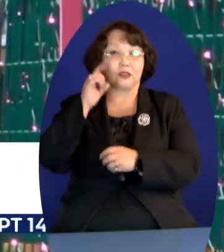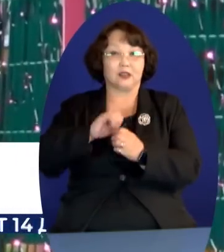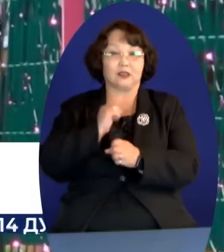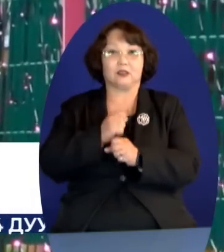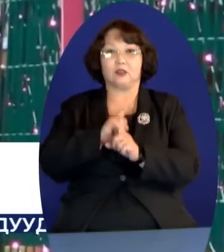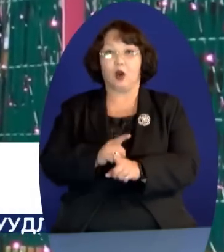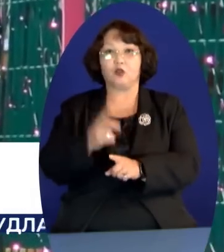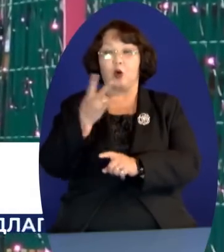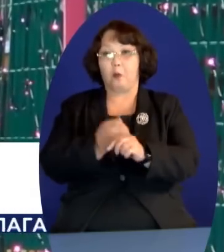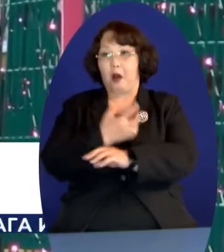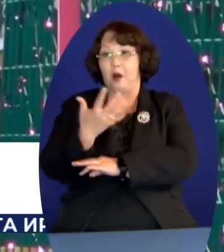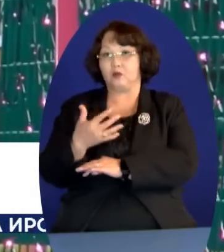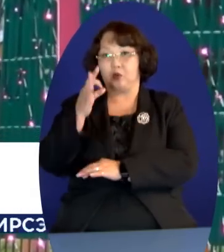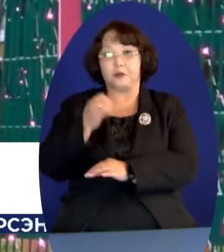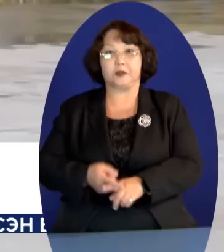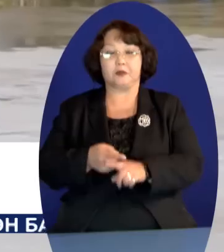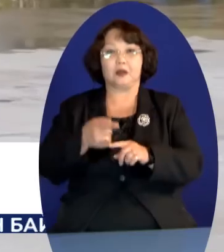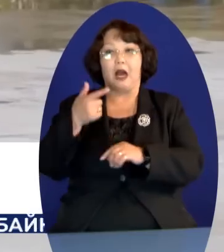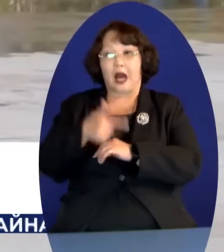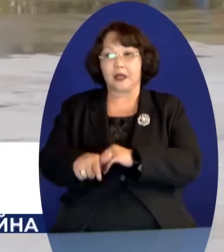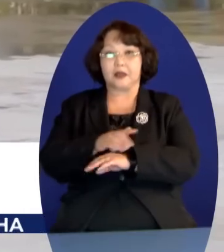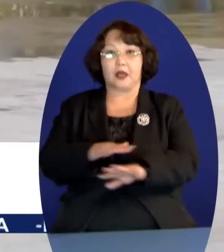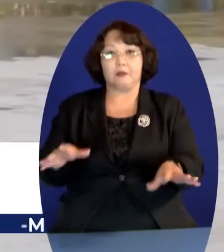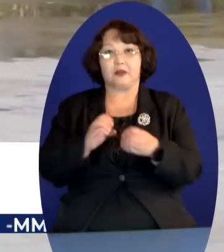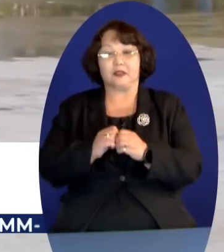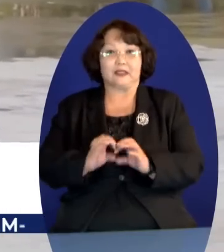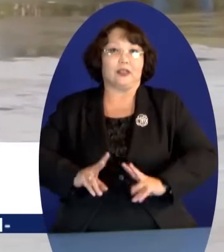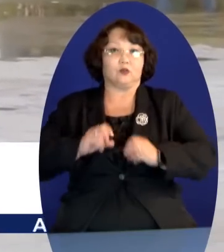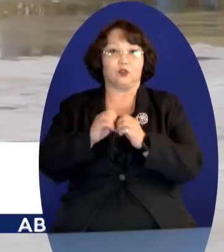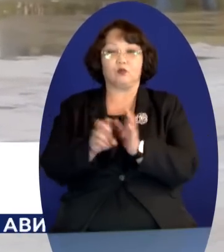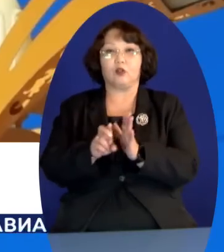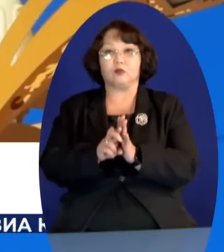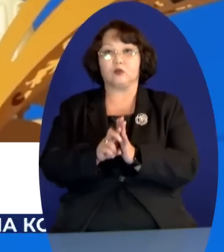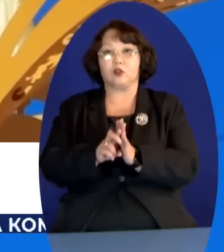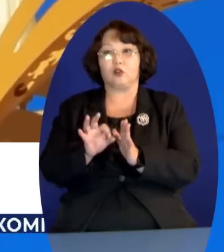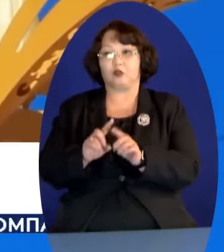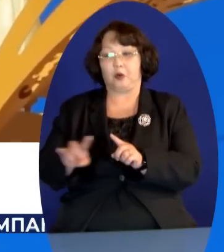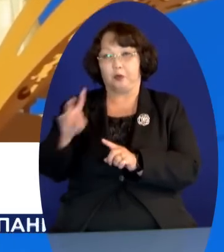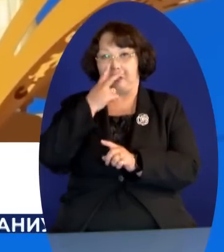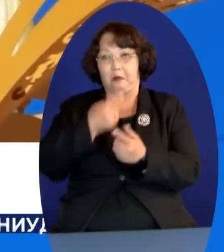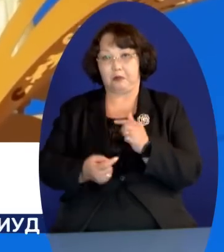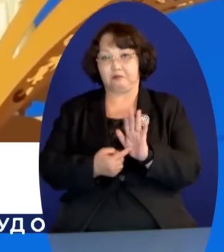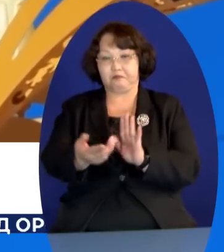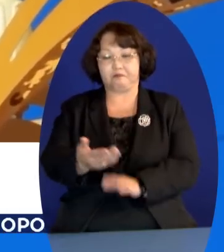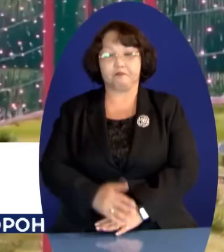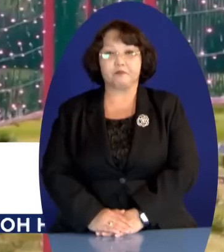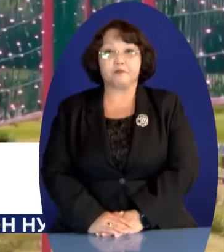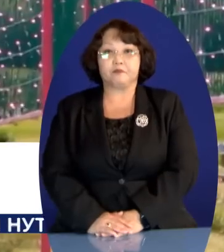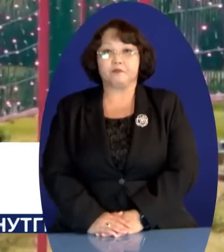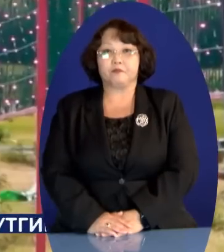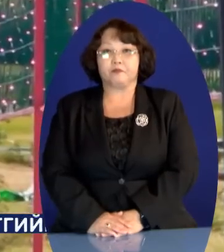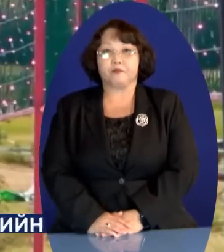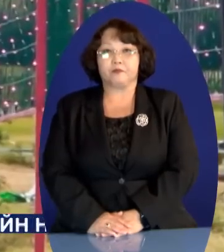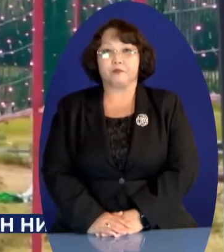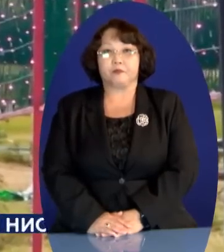дагуу ногоон байгууламжийг нэмэгдүүлэн гадна тогтцолтой сайжруулах боломж бүрэн байгааг орон нутагт ч үлгэрлэж байна.